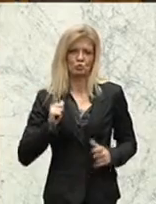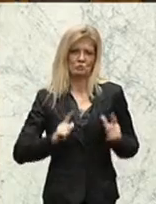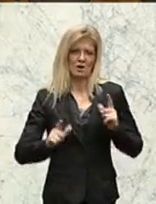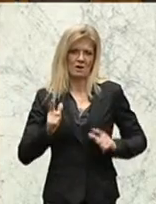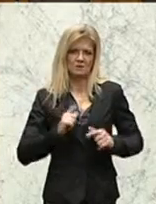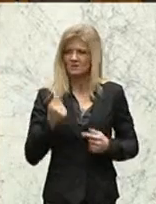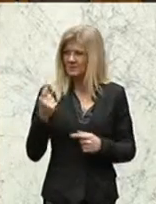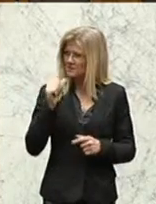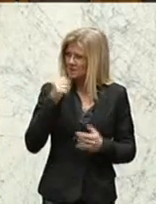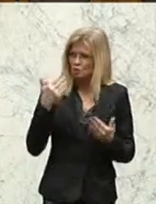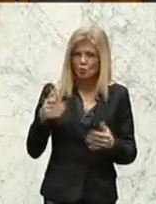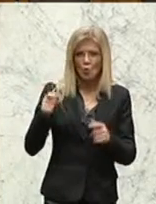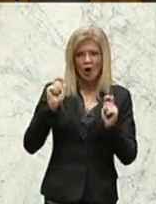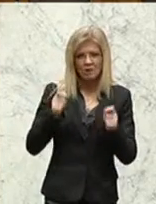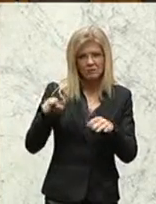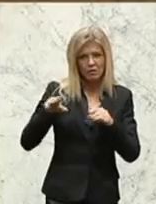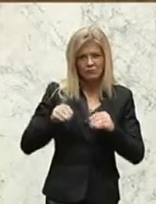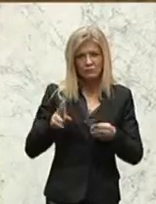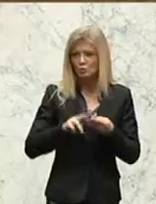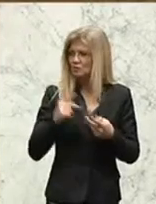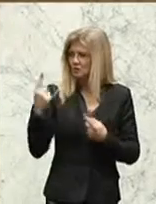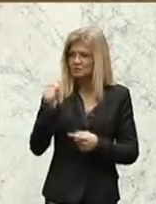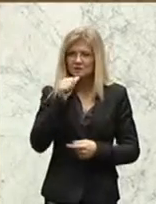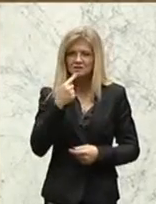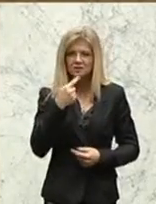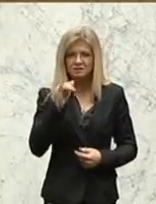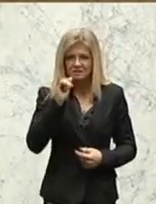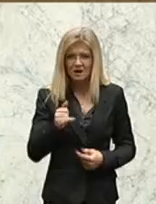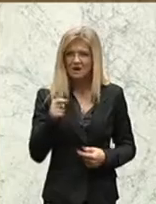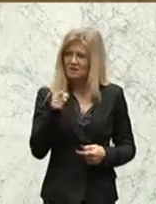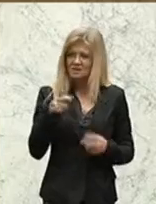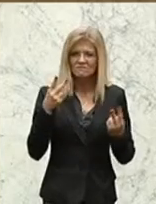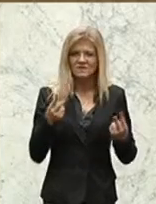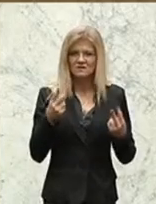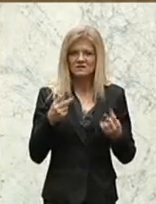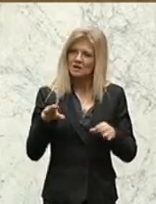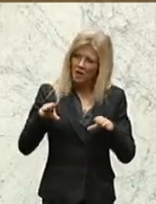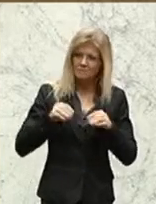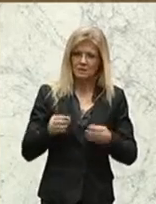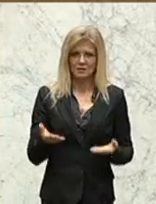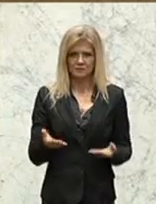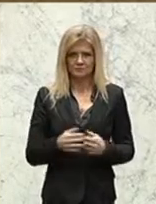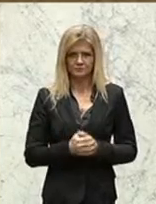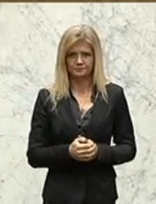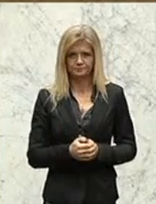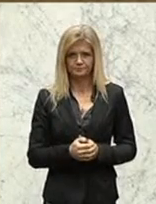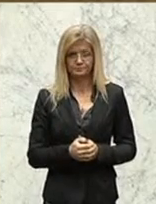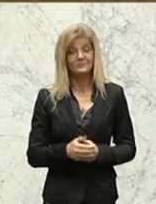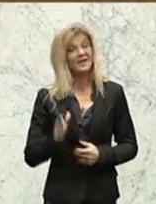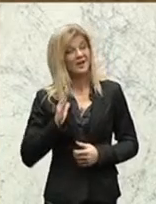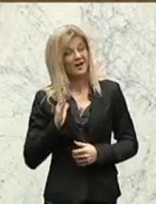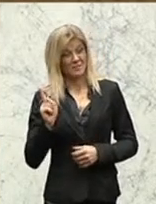diesen Antrag aufnehmen und sagen, ja, das ist eine richtige und wichtige Sache und wir nehmen das. Aber ich habe im Mai in der Tageszeitung